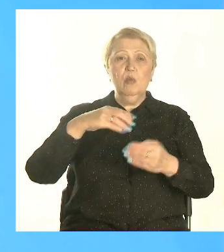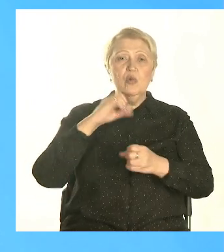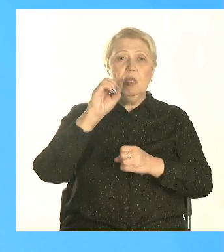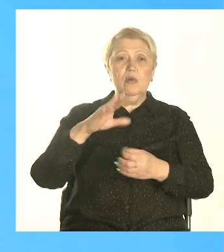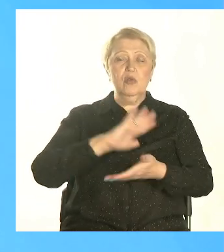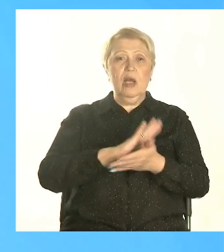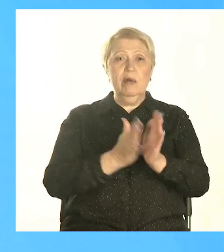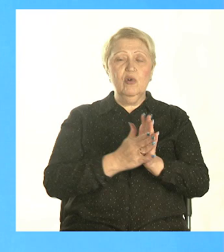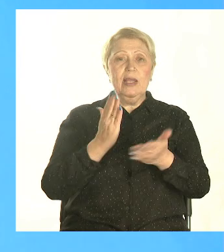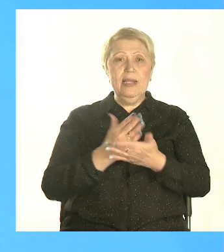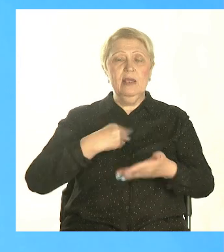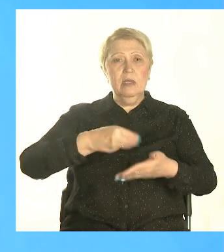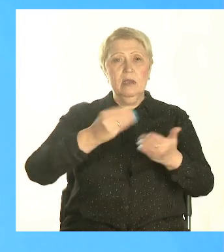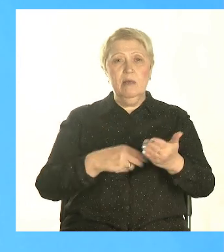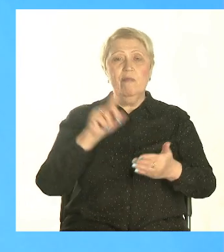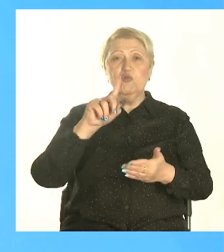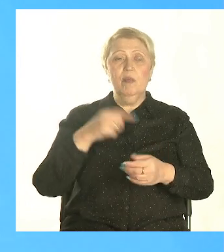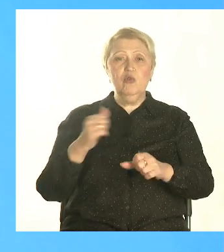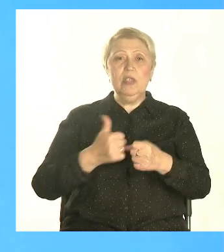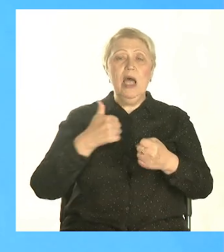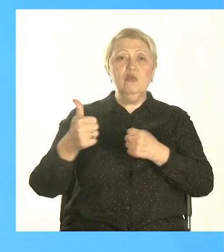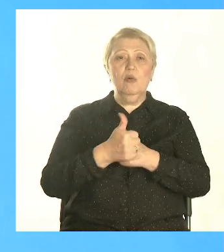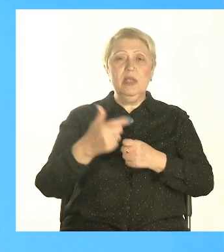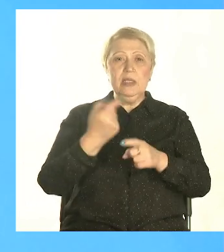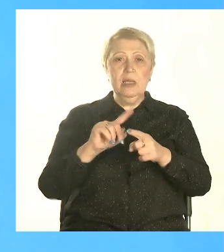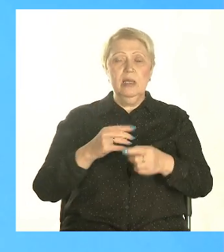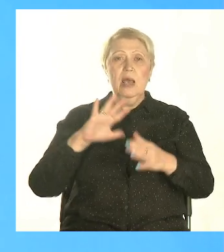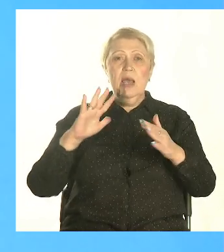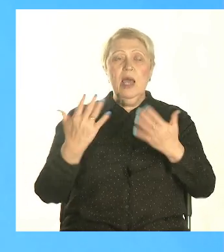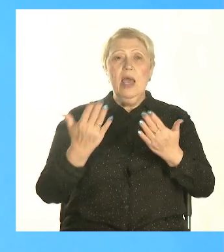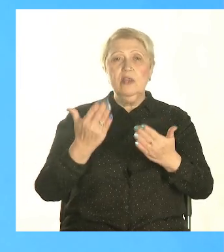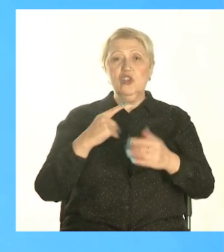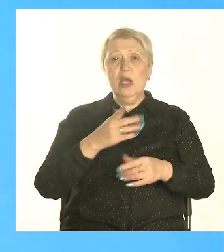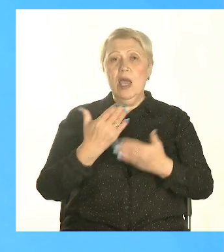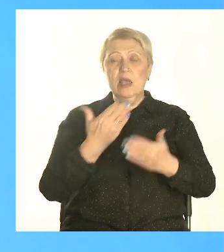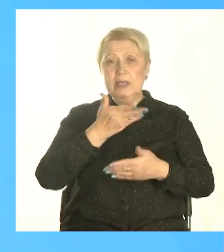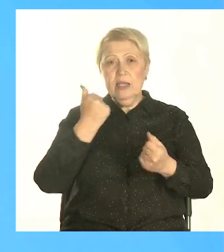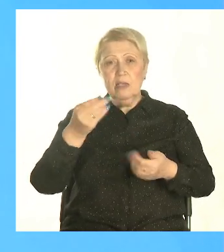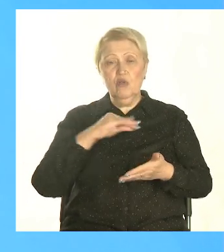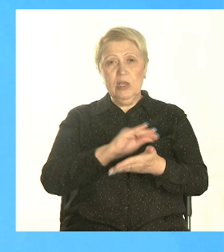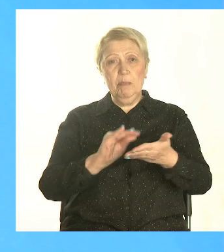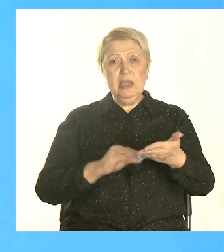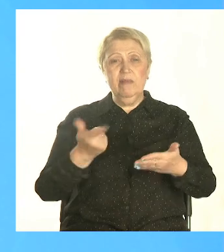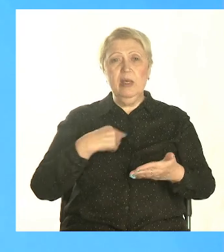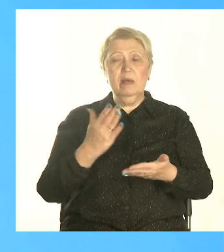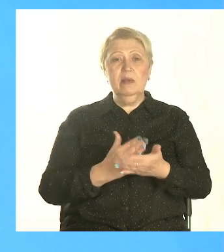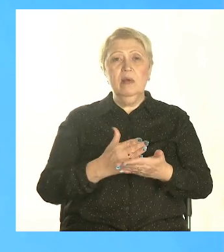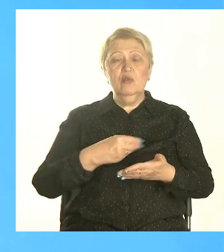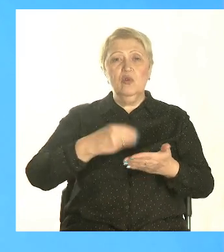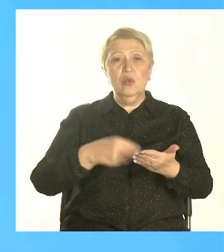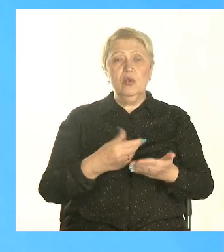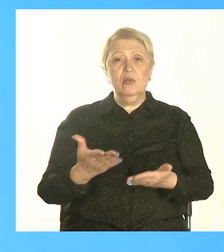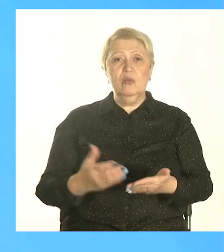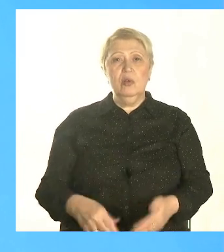считается заключенным. В чем особенность о том, что... Даже если у вас нет письменного договора, но оригинальный оператор вывез вам отходы, договор